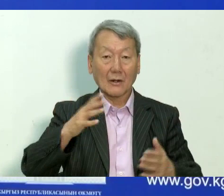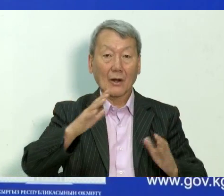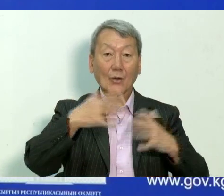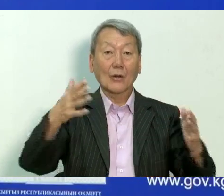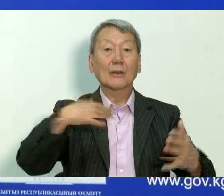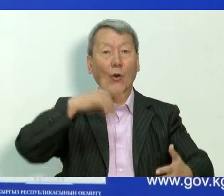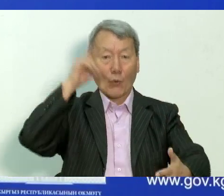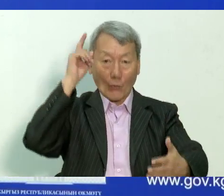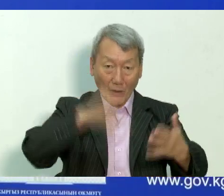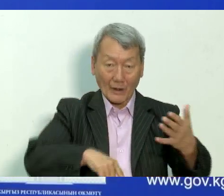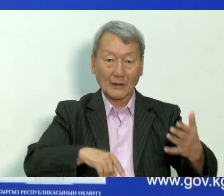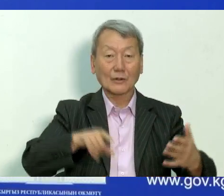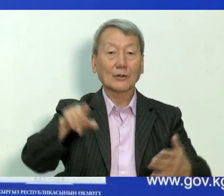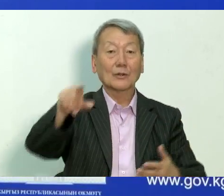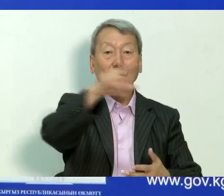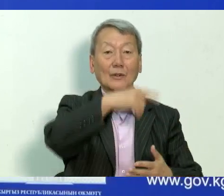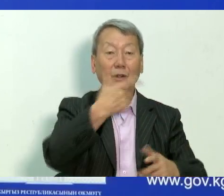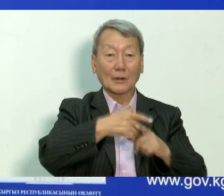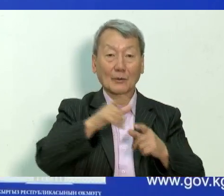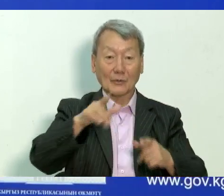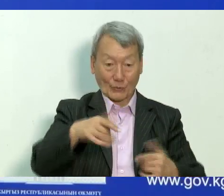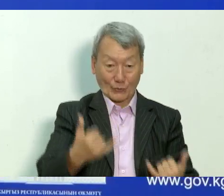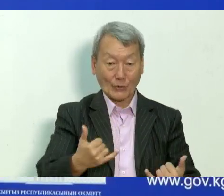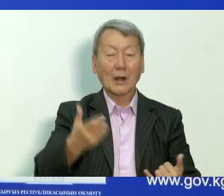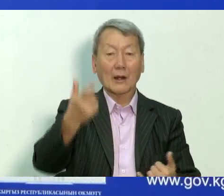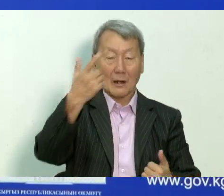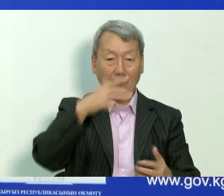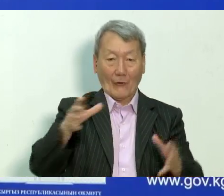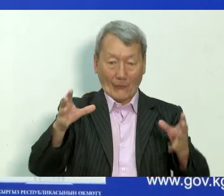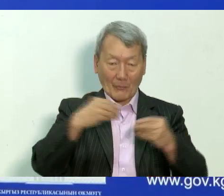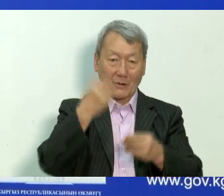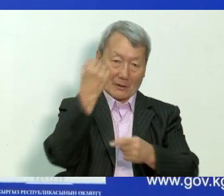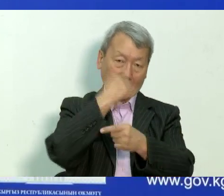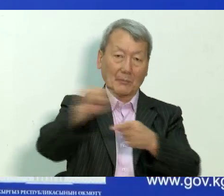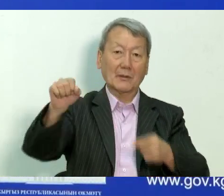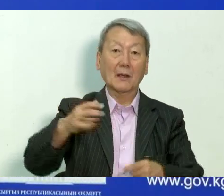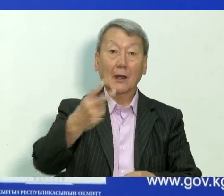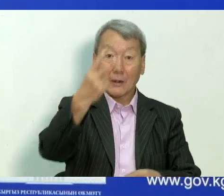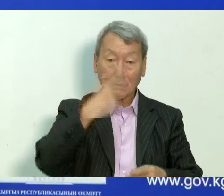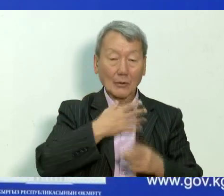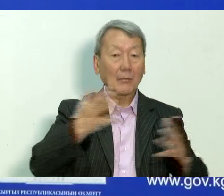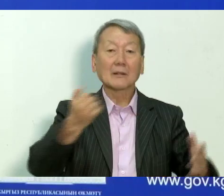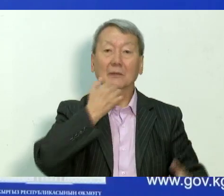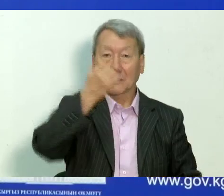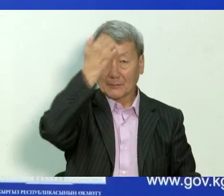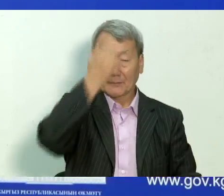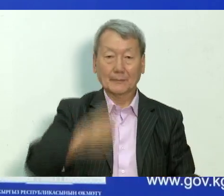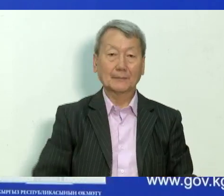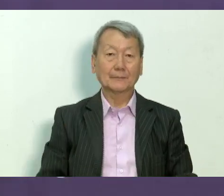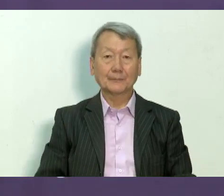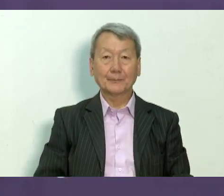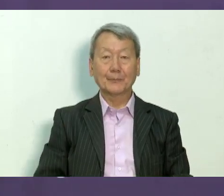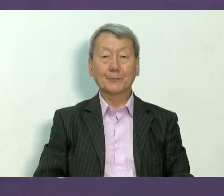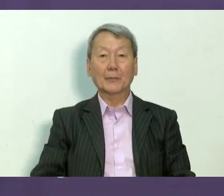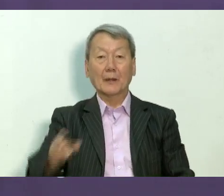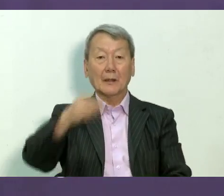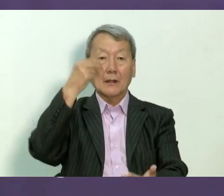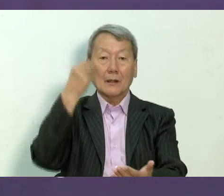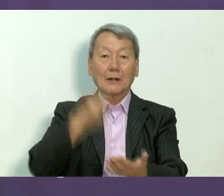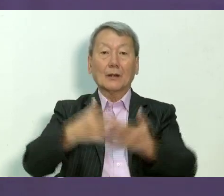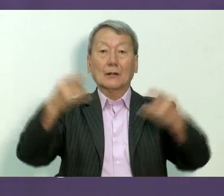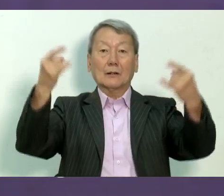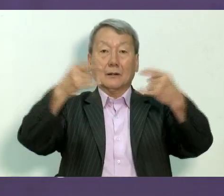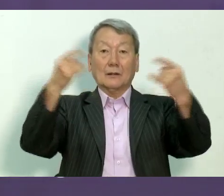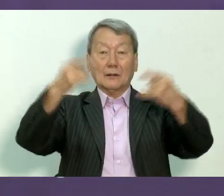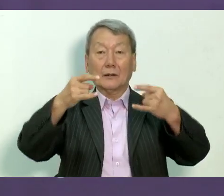выражаю уверенность, что это испытание мы с вами вместе победим. Спасибо за внимание. Урматтуу телекөрүүчүлөр,